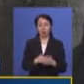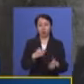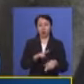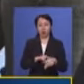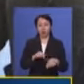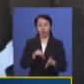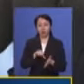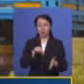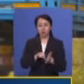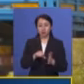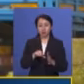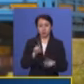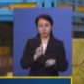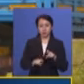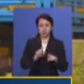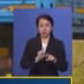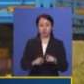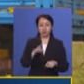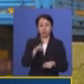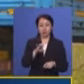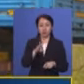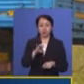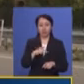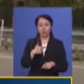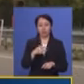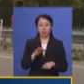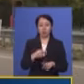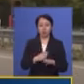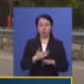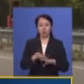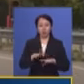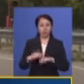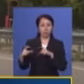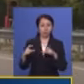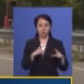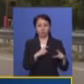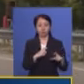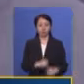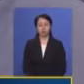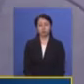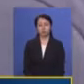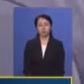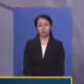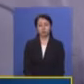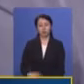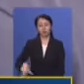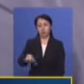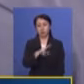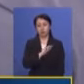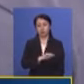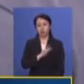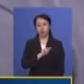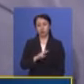полицейские приняли участие в проверках токсичности выхлопных газов у большегрузных автомобилей. Совместно с сотрудниками